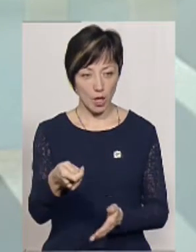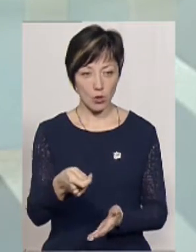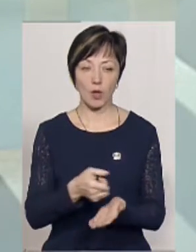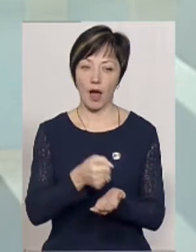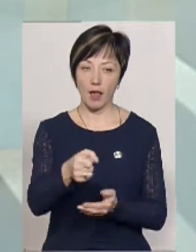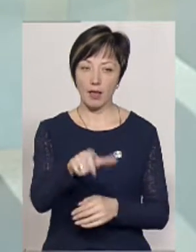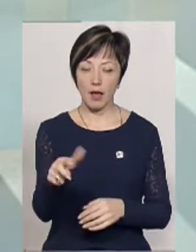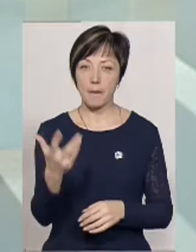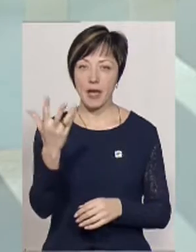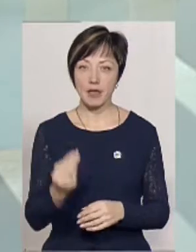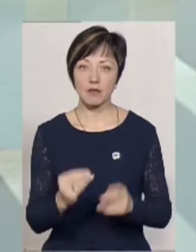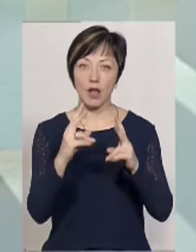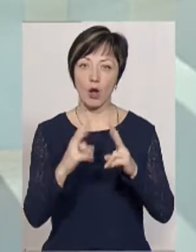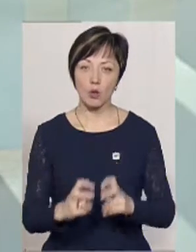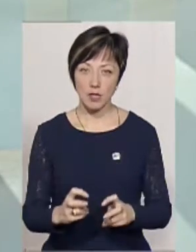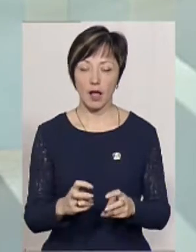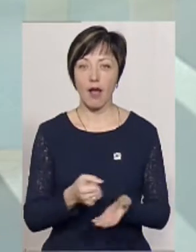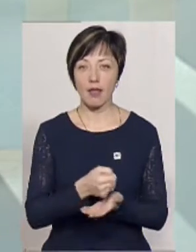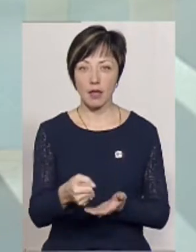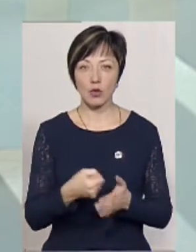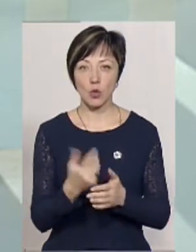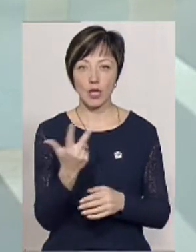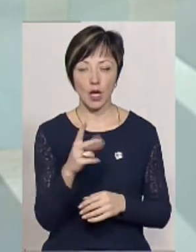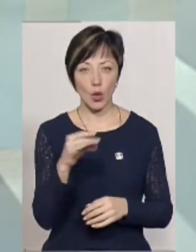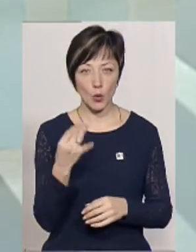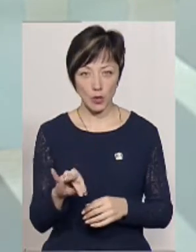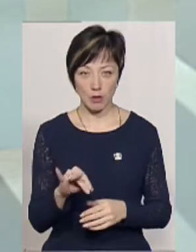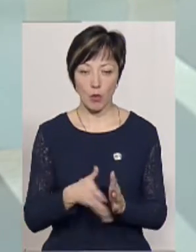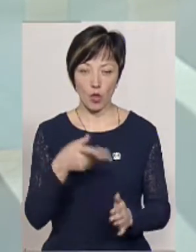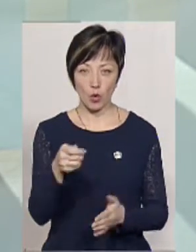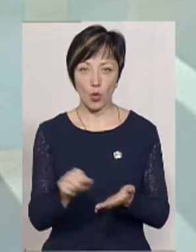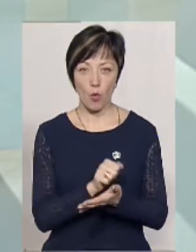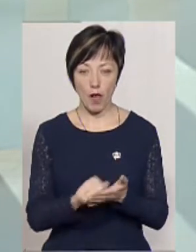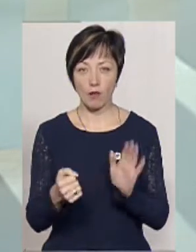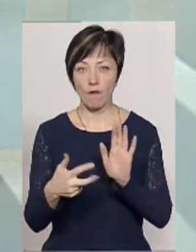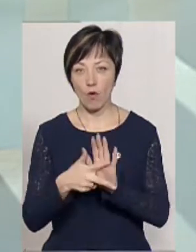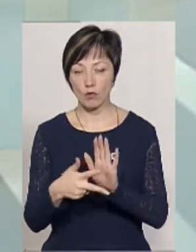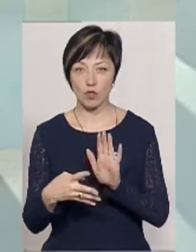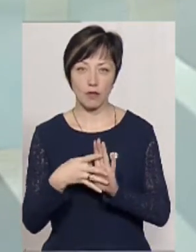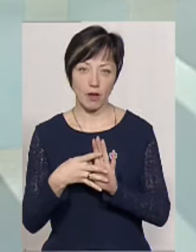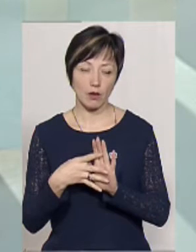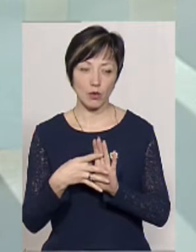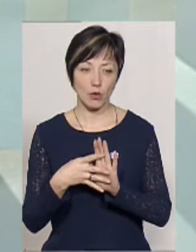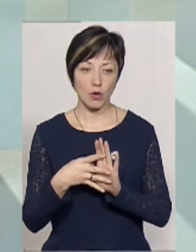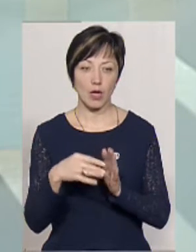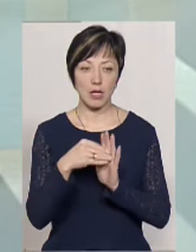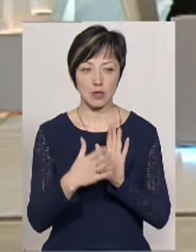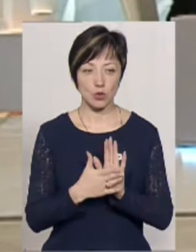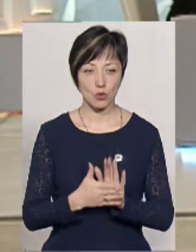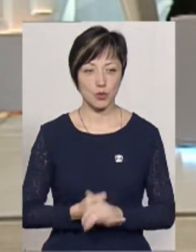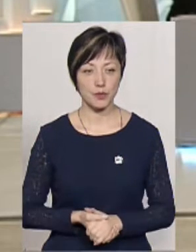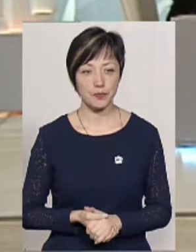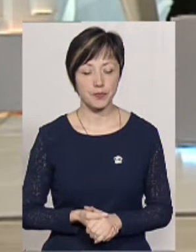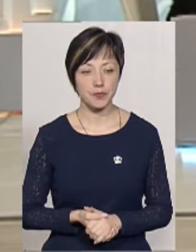просто документи, а 5 днів ж на розгляд є. Тобто кандидати до 3 лютого подають документи, напевно, а до 8 чи 9 реєструють